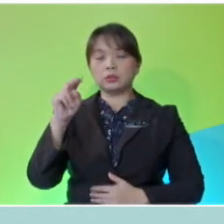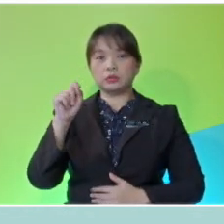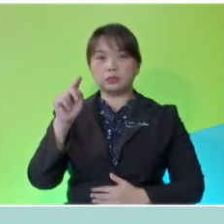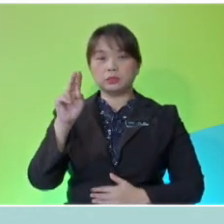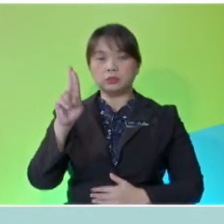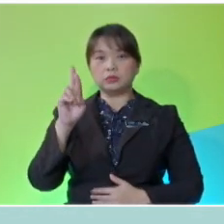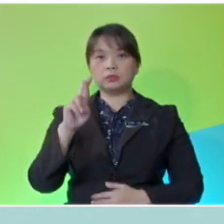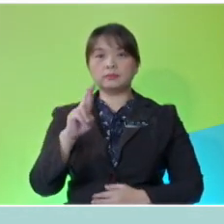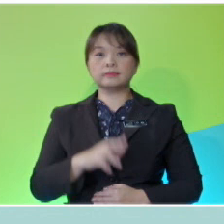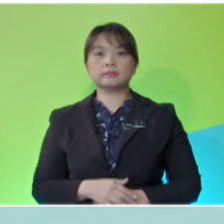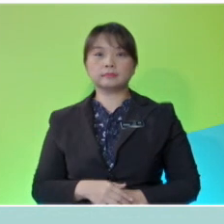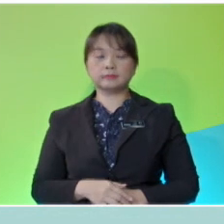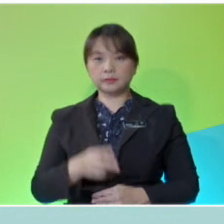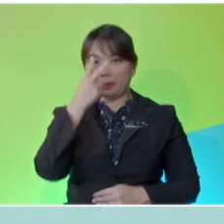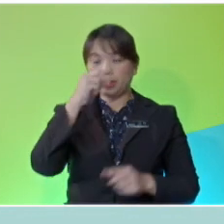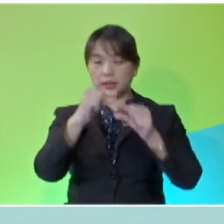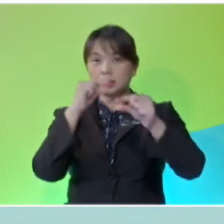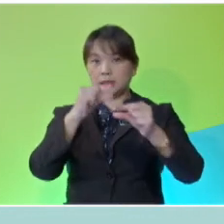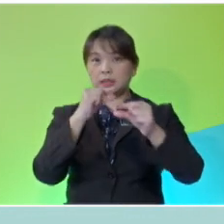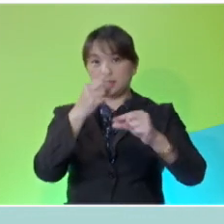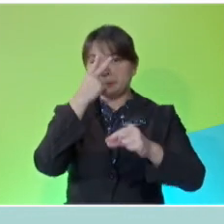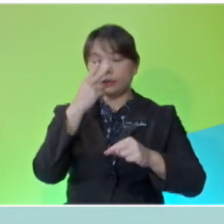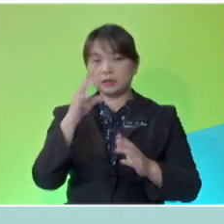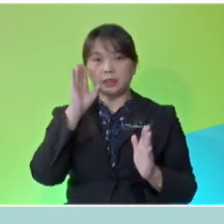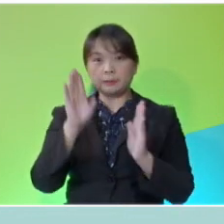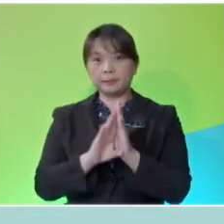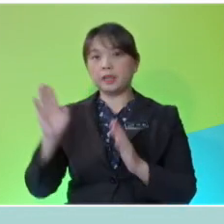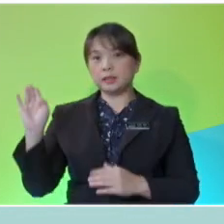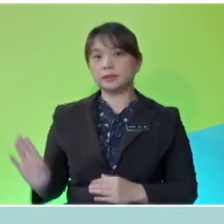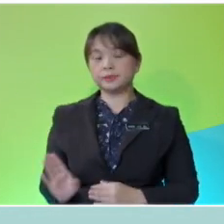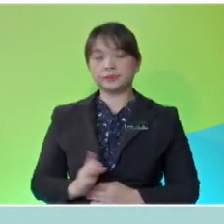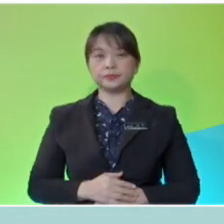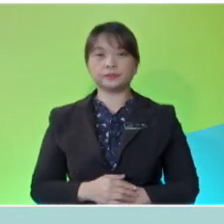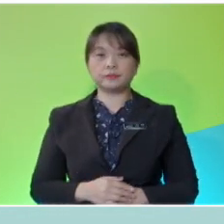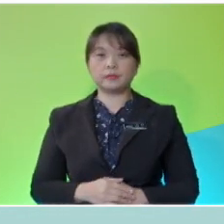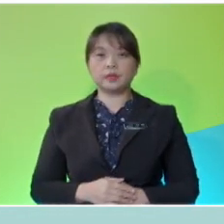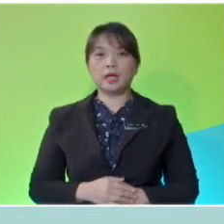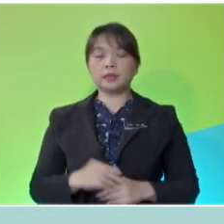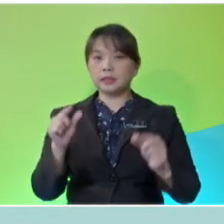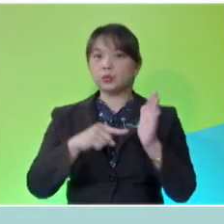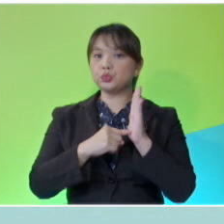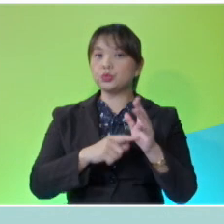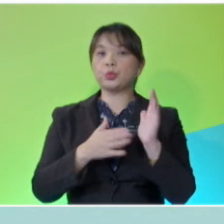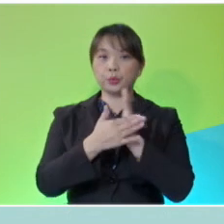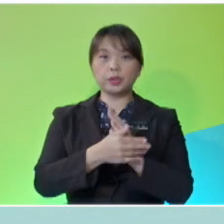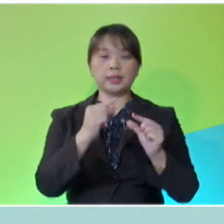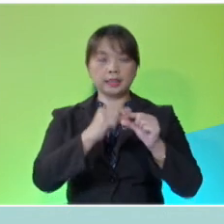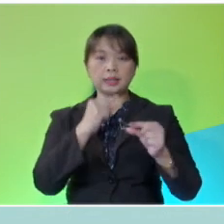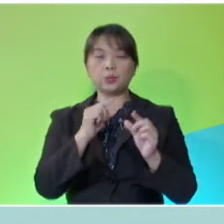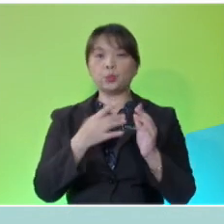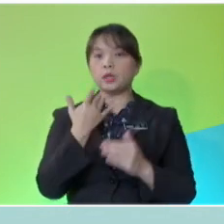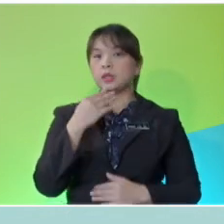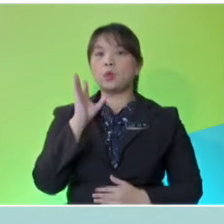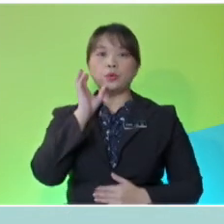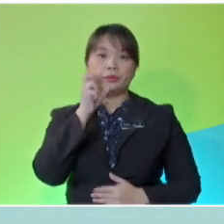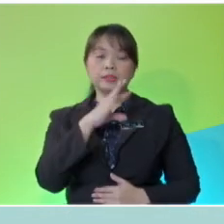atas laut Oke kita dapat lihat nih garisan seperti Terangkan di awal segmen tadi gak bisa berwarna urine dan merah menunjukkan kawasan kontur Tanah